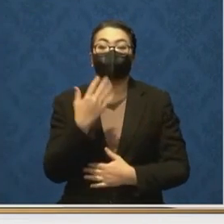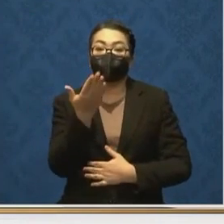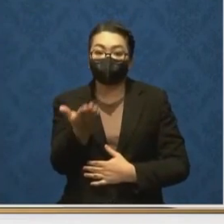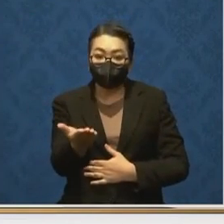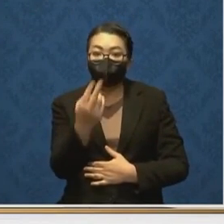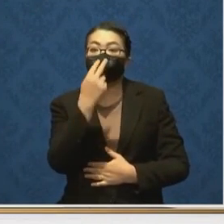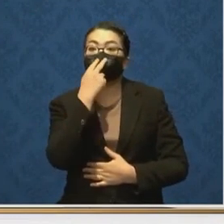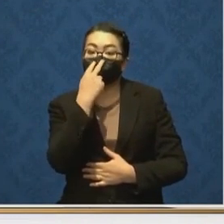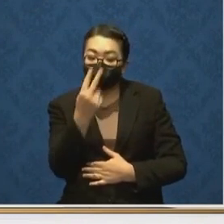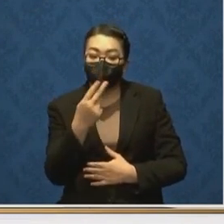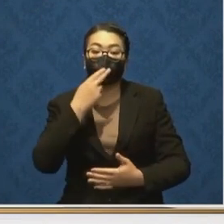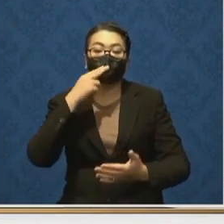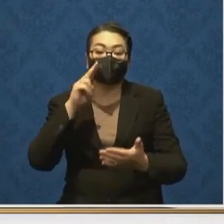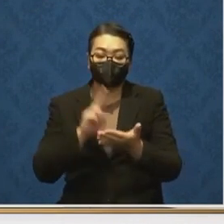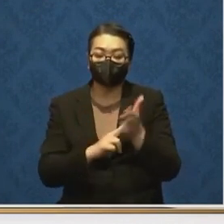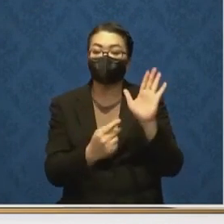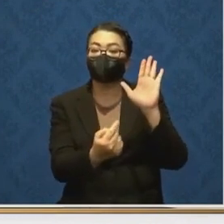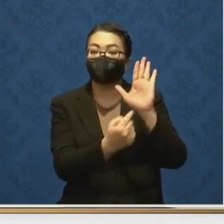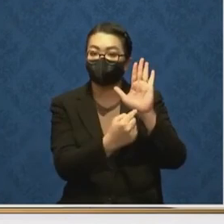ๆ